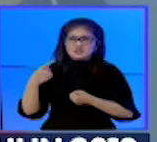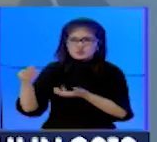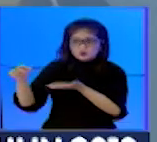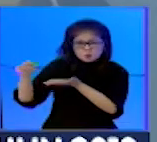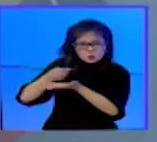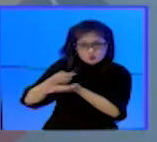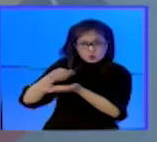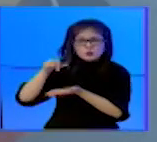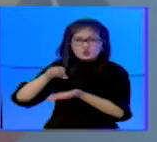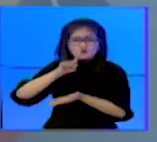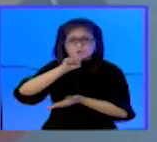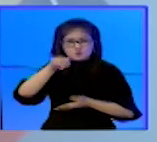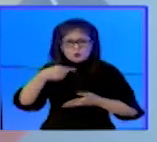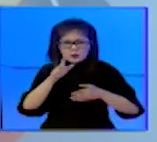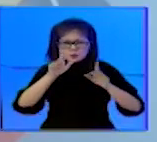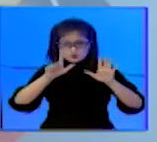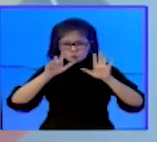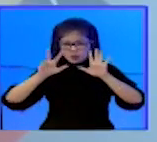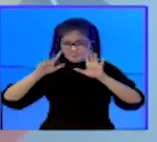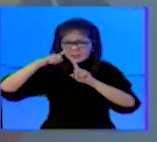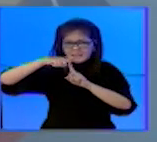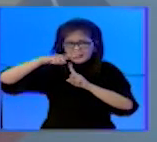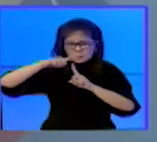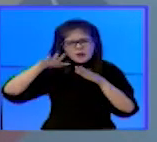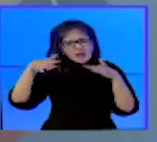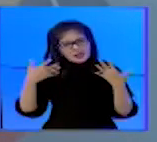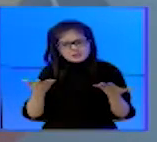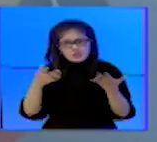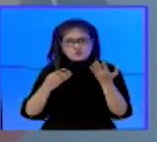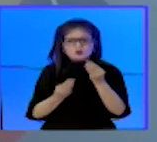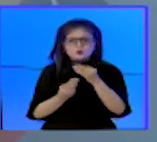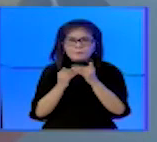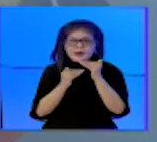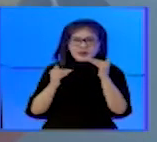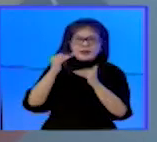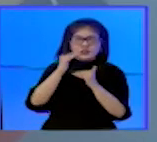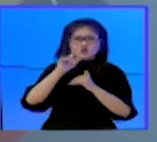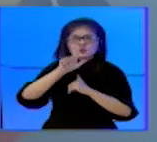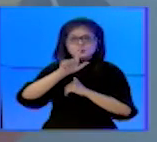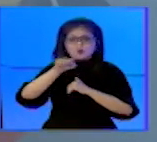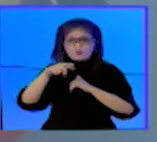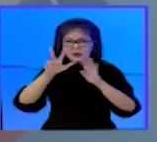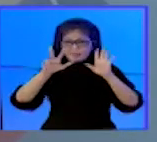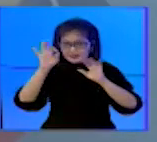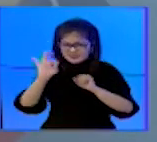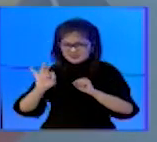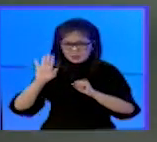sebesar 1,78 triliun rupiah atau tumbuh 18% dibandingkan tahun sebelumnya.